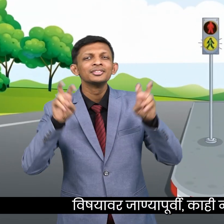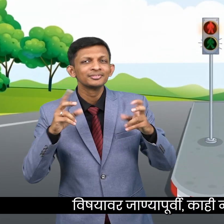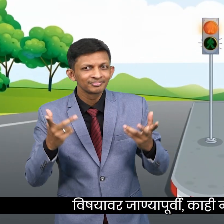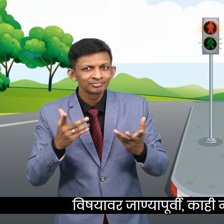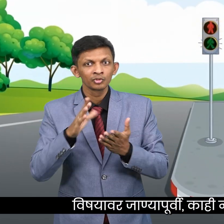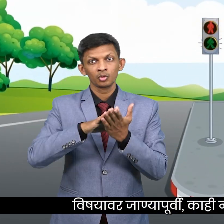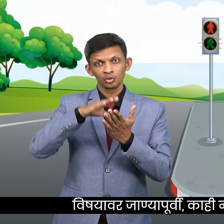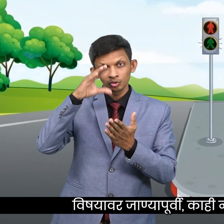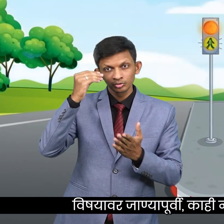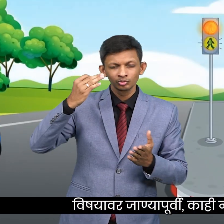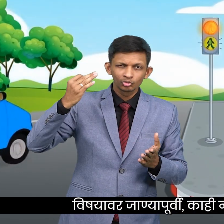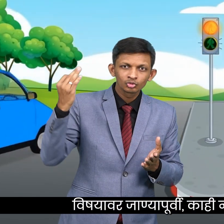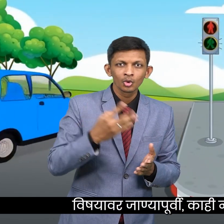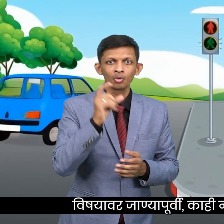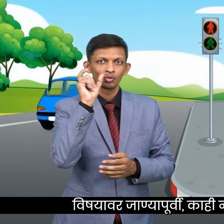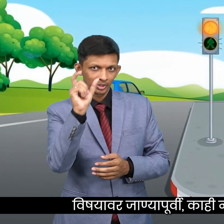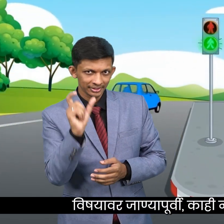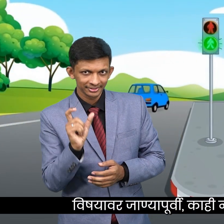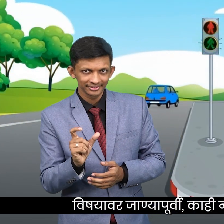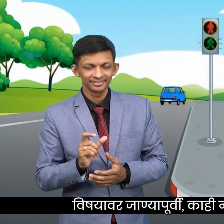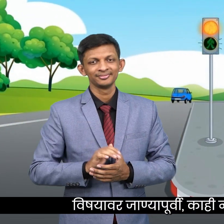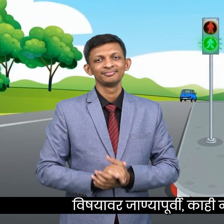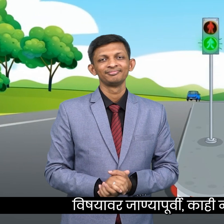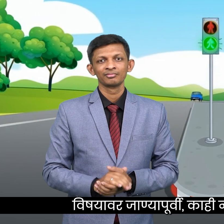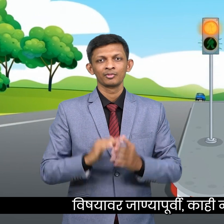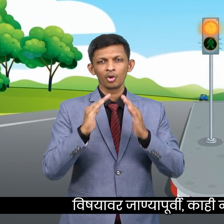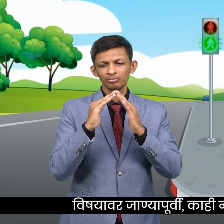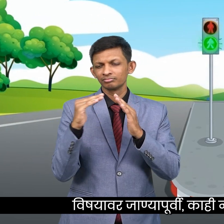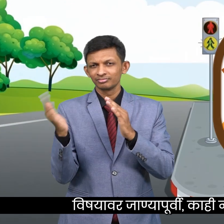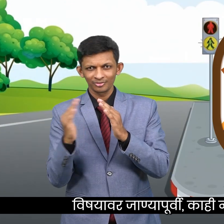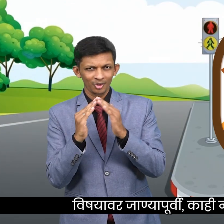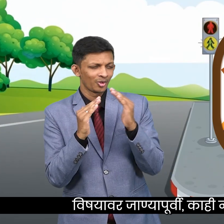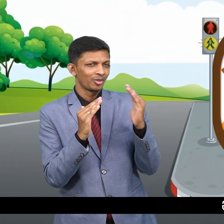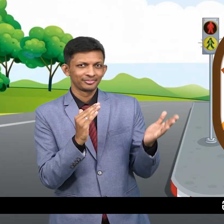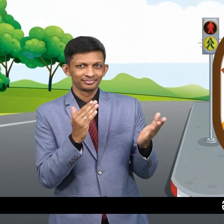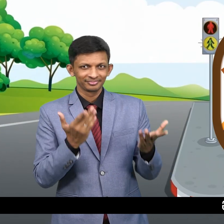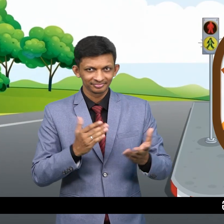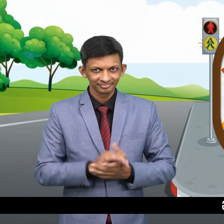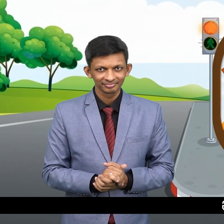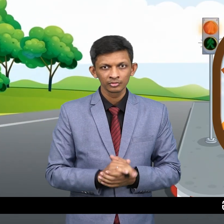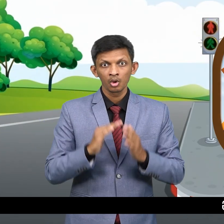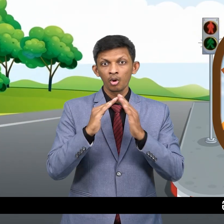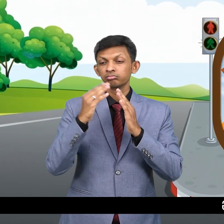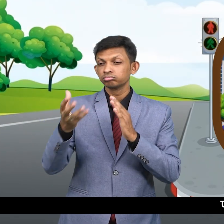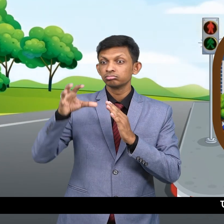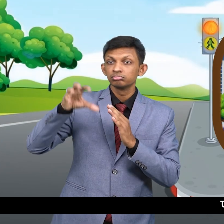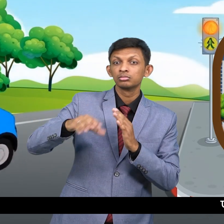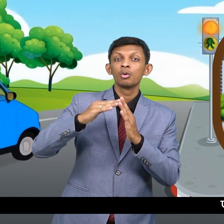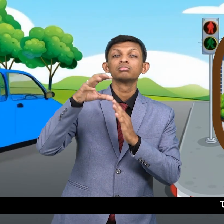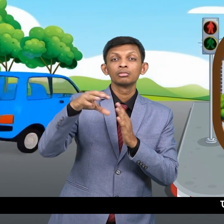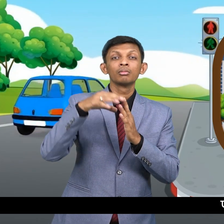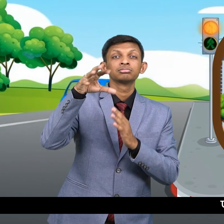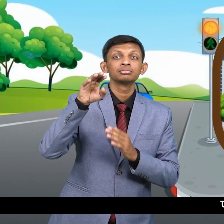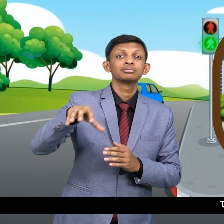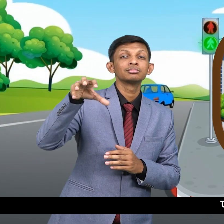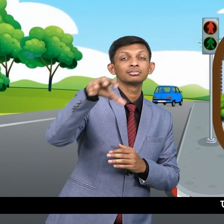विषयावर जाण्यापूर्वी काही नवीन महत्त्वाचे शब्द जाणून घेऊया। शेजारी,